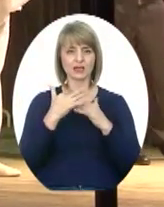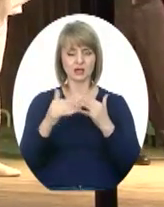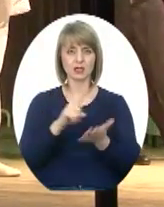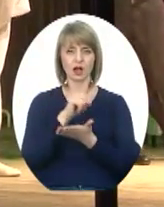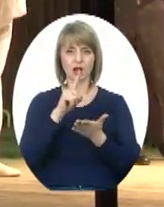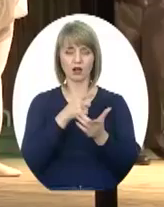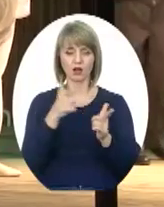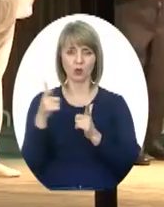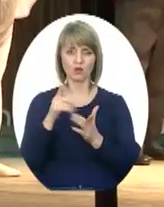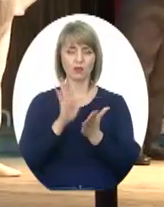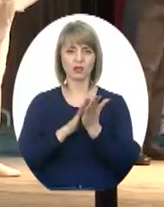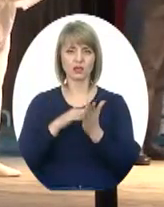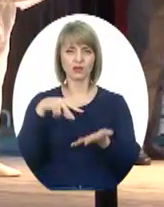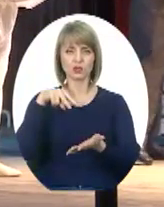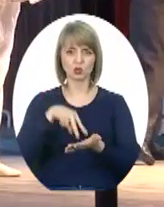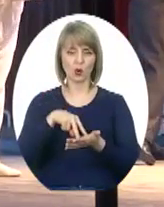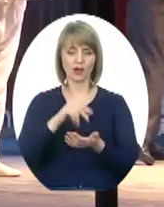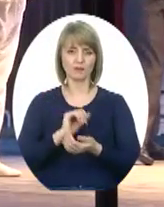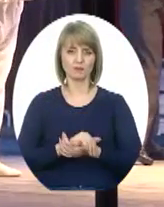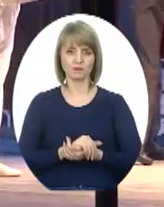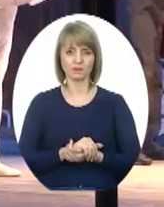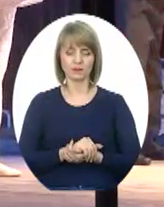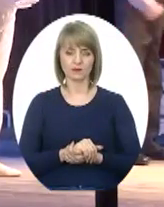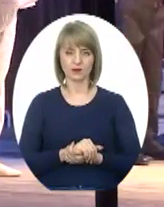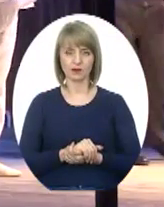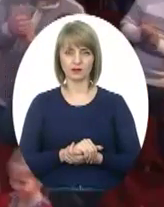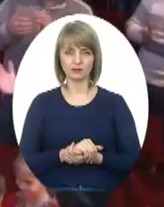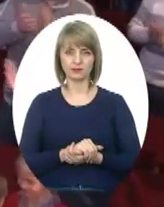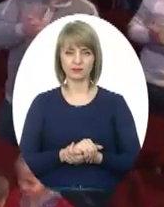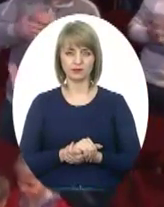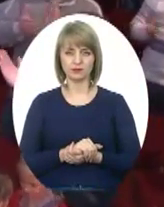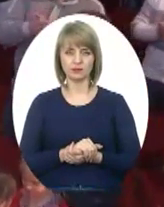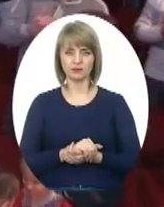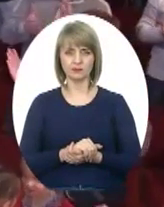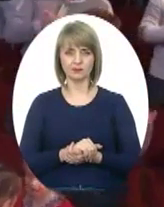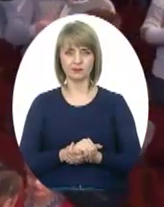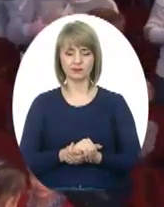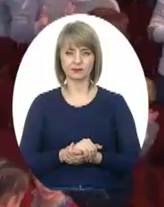готов аплодировать стоя, в том числе нашему герою Павлу Закаталову.